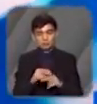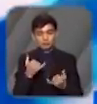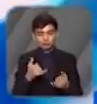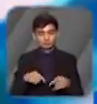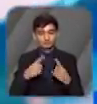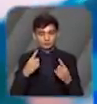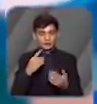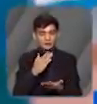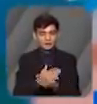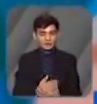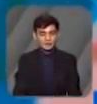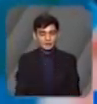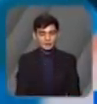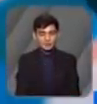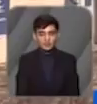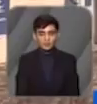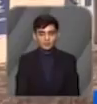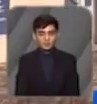сай етіп жөндеп жатыр.